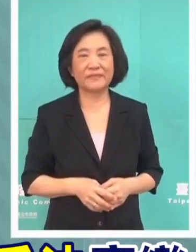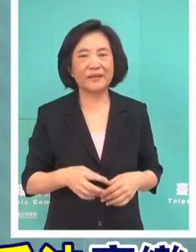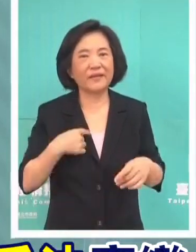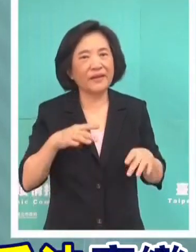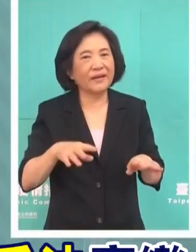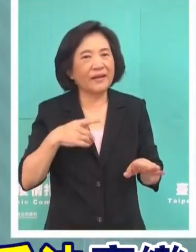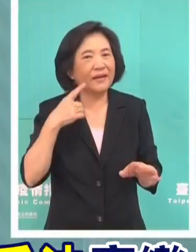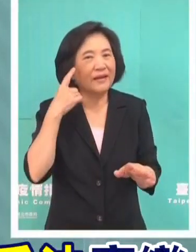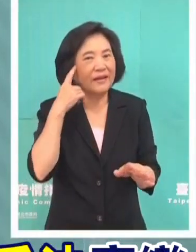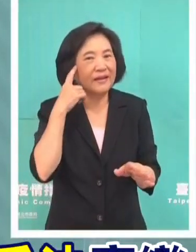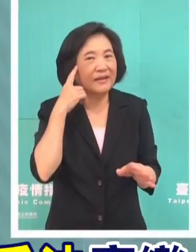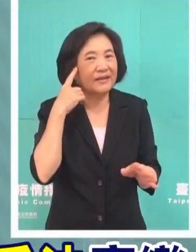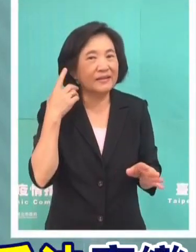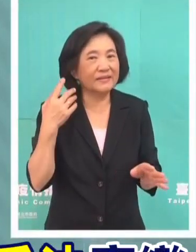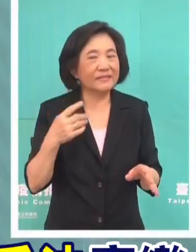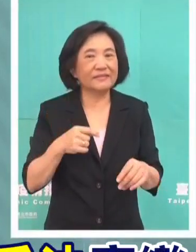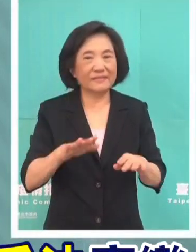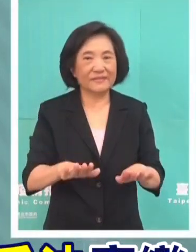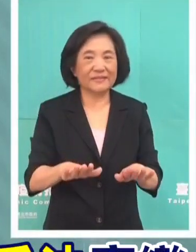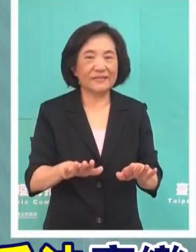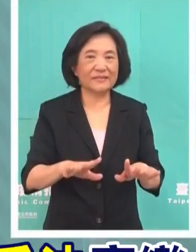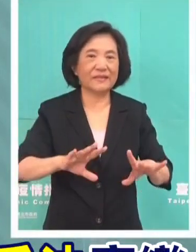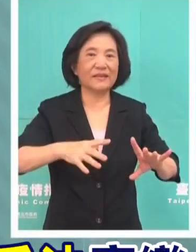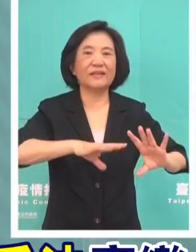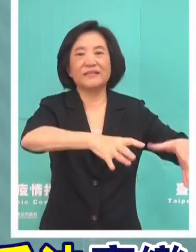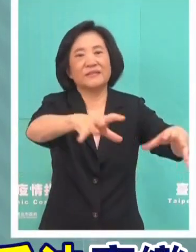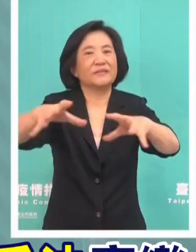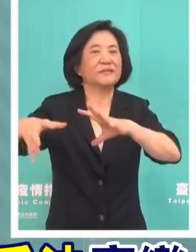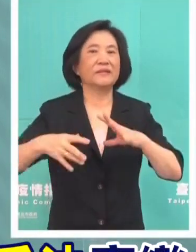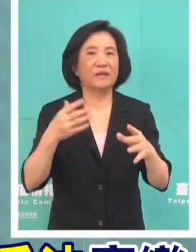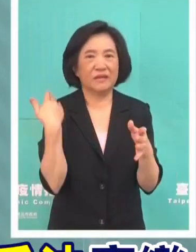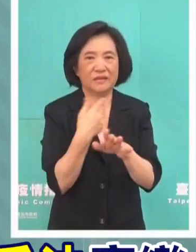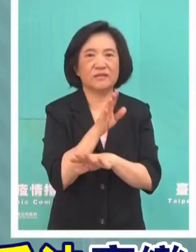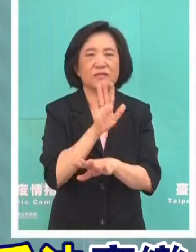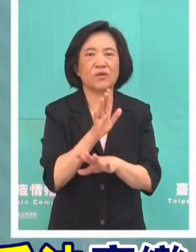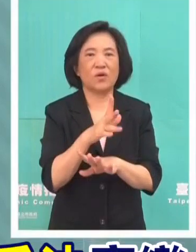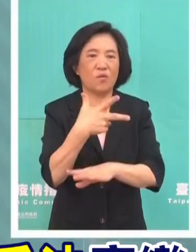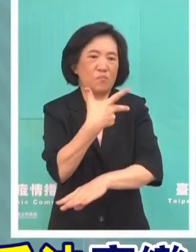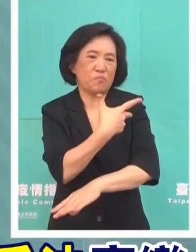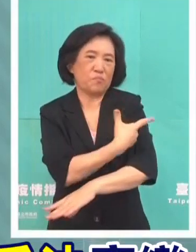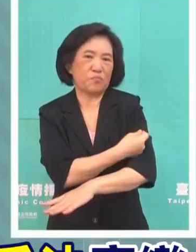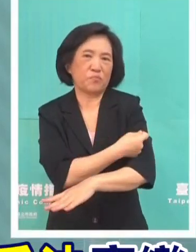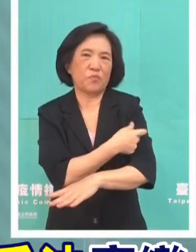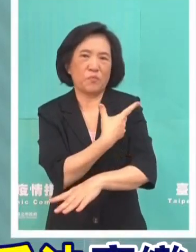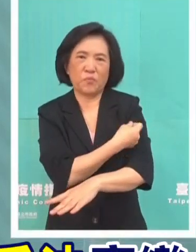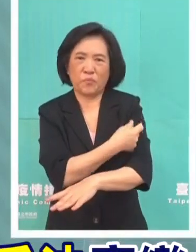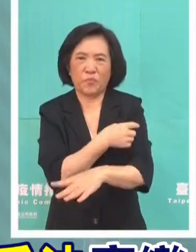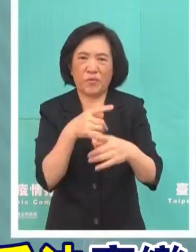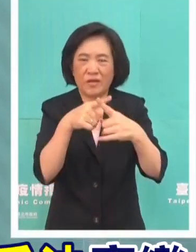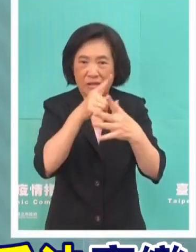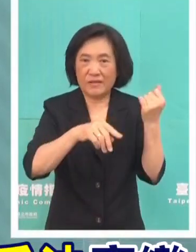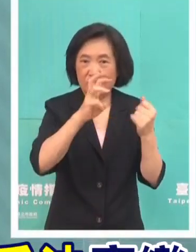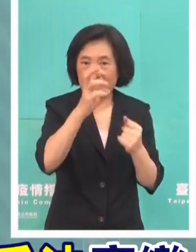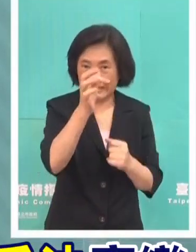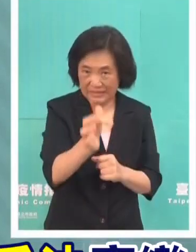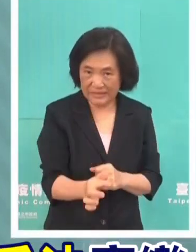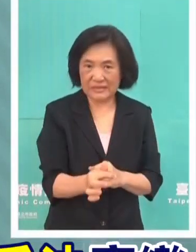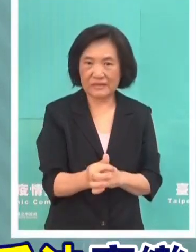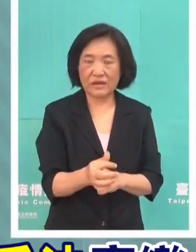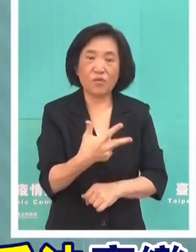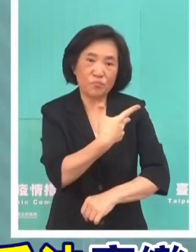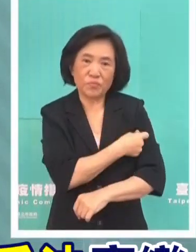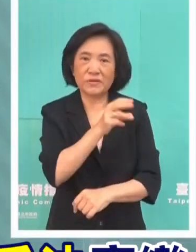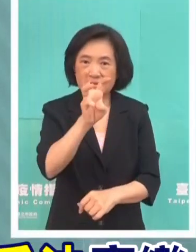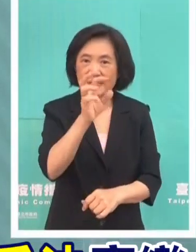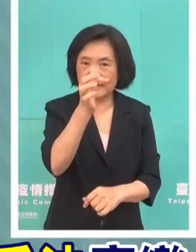这个这样的、哦、目前地球上大概已经有打了30亿的疫苗，30亿剂的疫